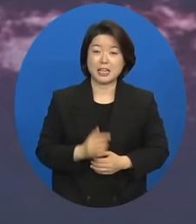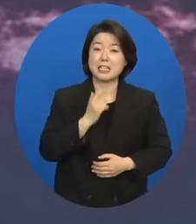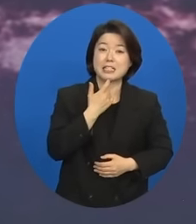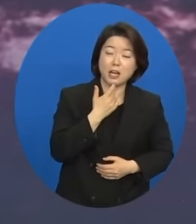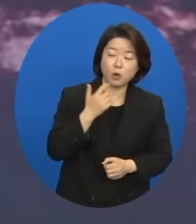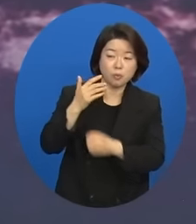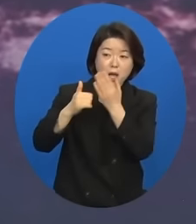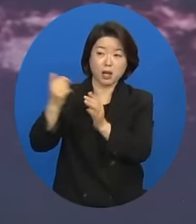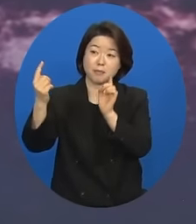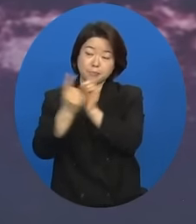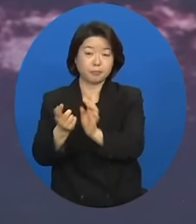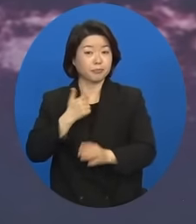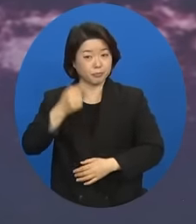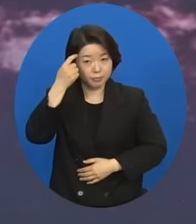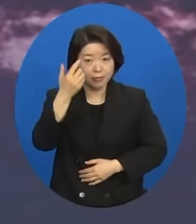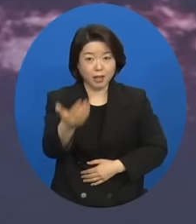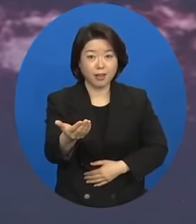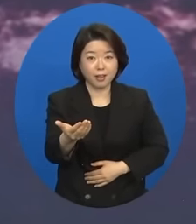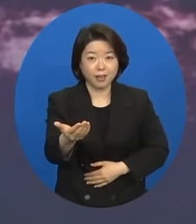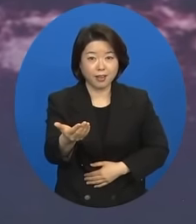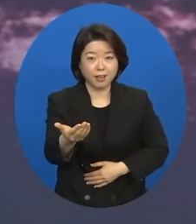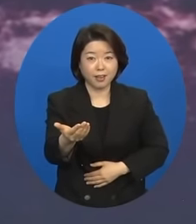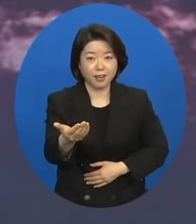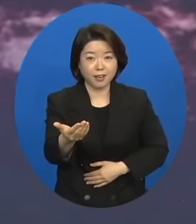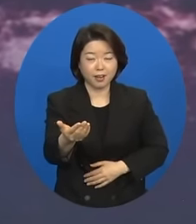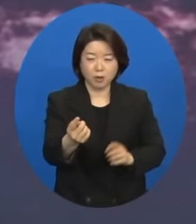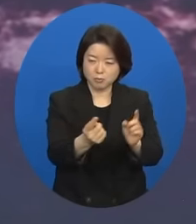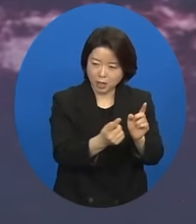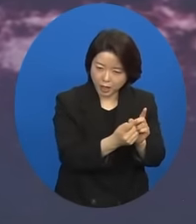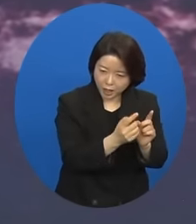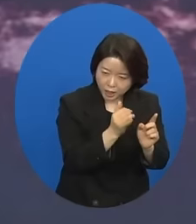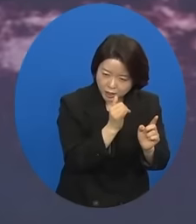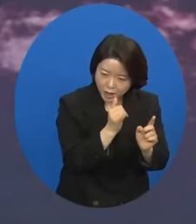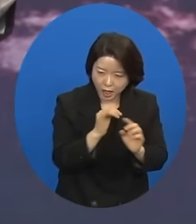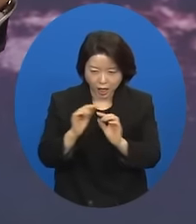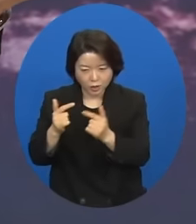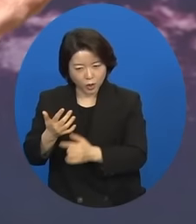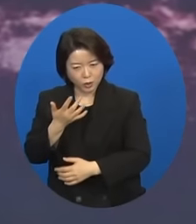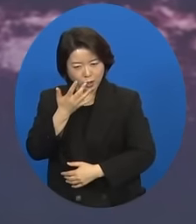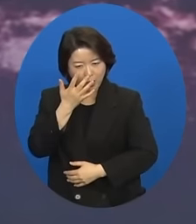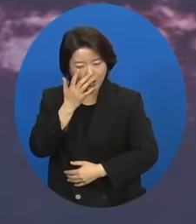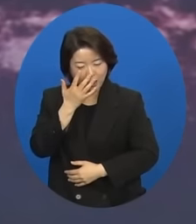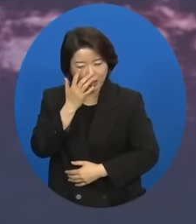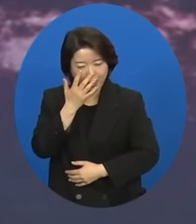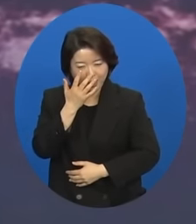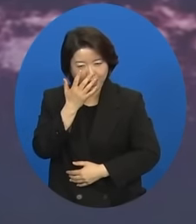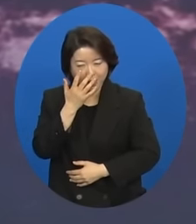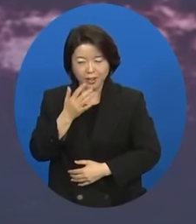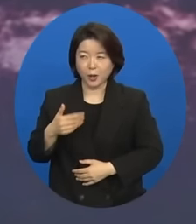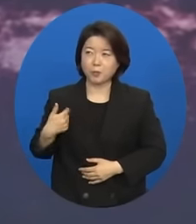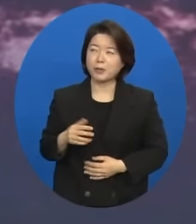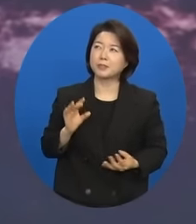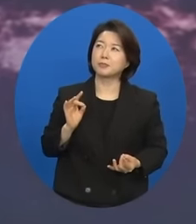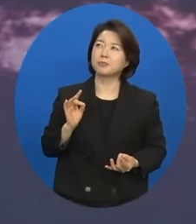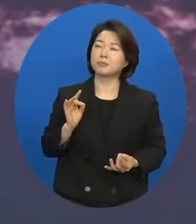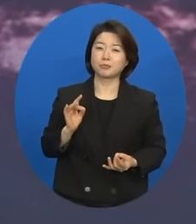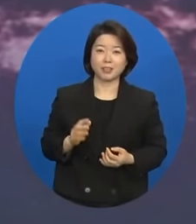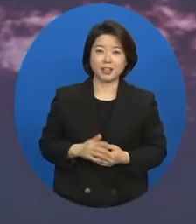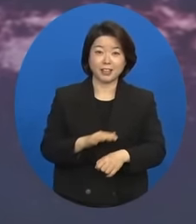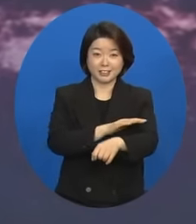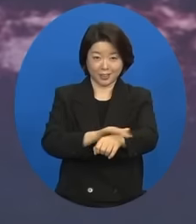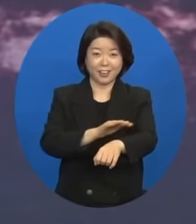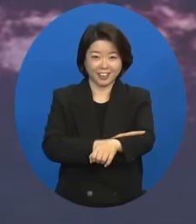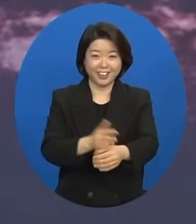만난 있습니까 만난 거 같기도 하고 아닌 거 같기도 하고 모르면 가만히라도 있죠 잘하시는